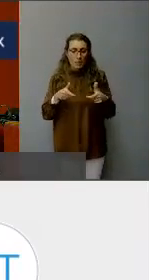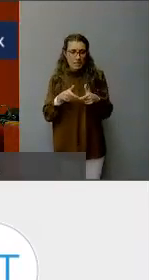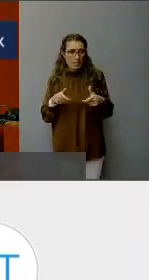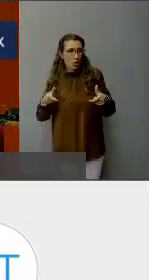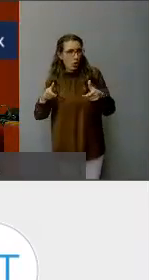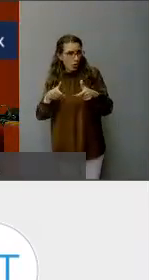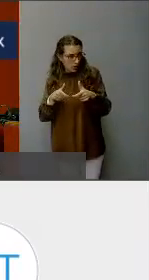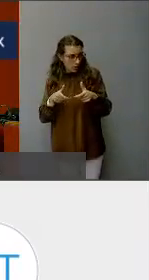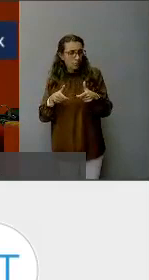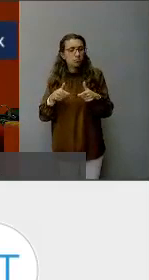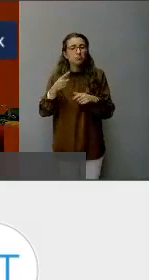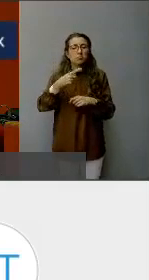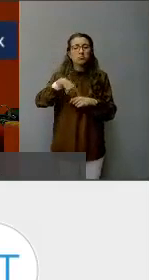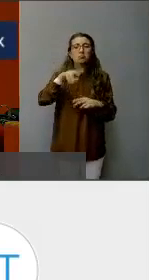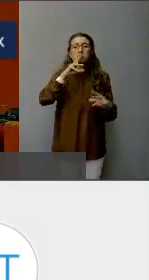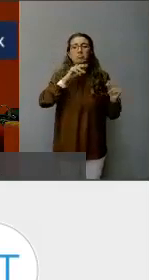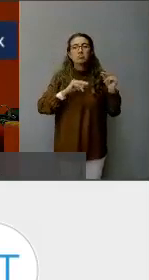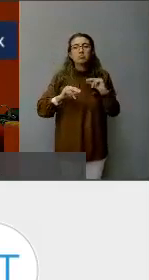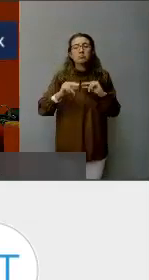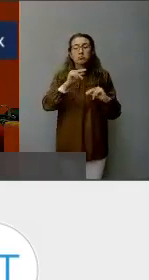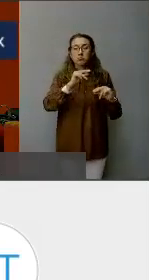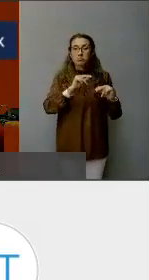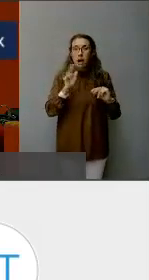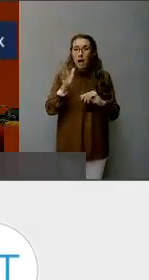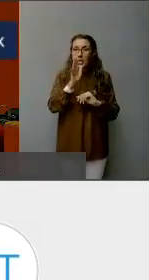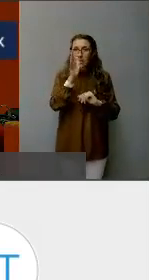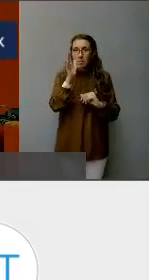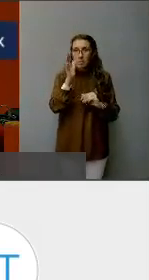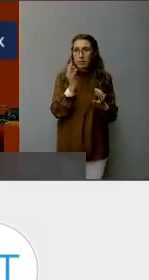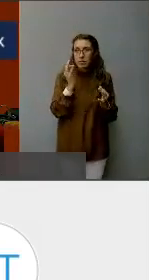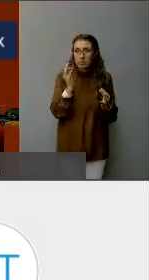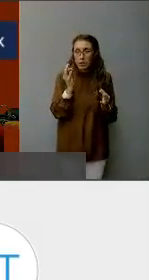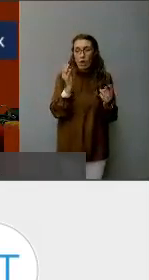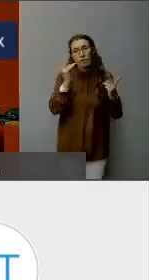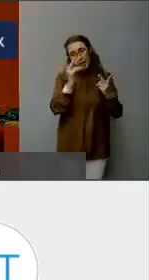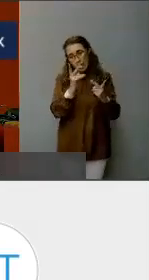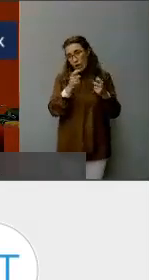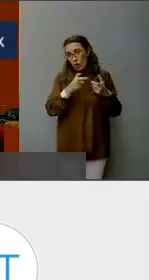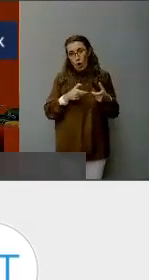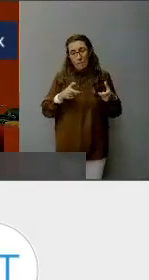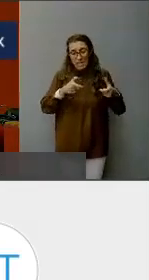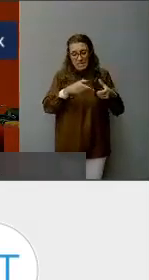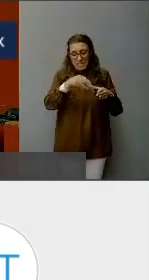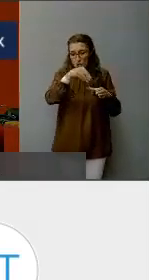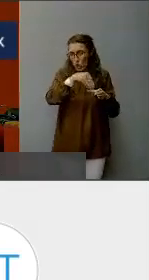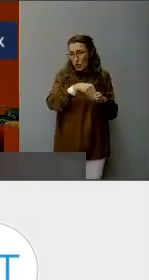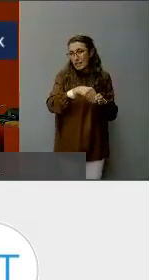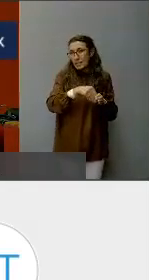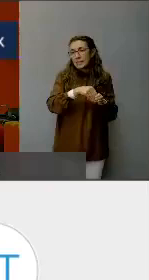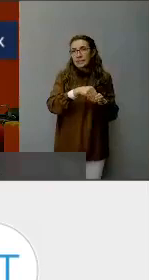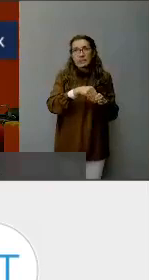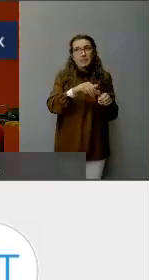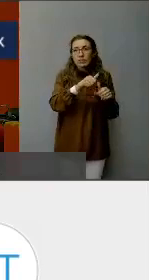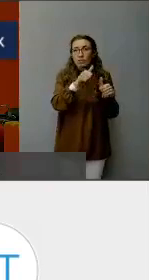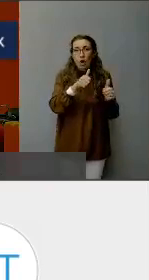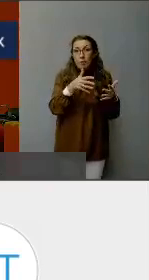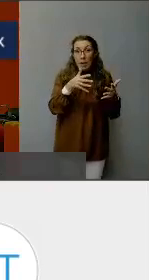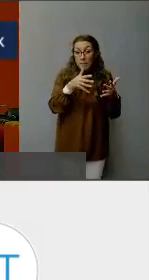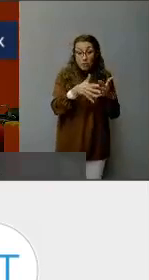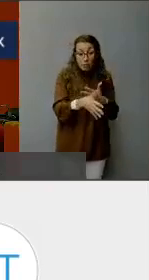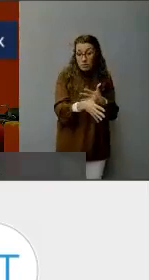sembrava opportuno a questo punto visto che nelle commissioni non ci sono stati approfondimenti necessari